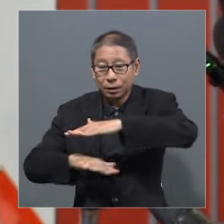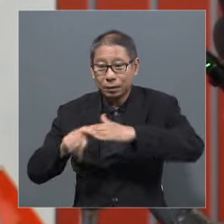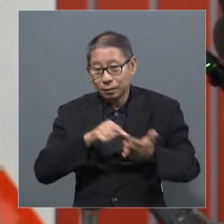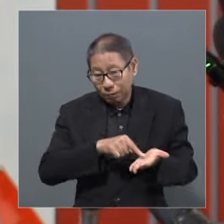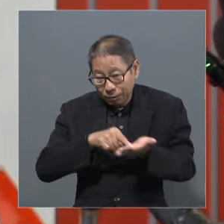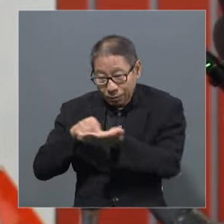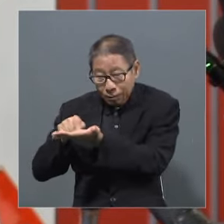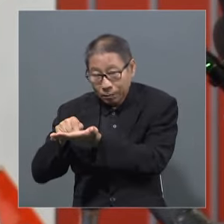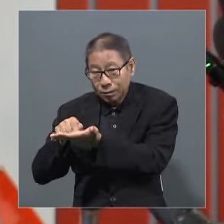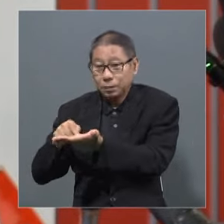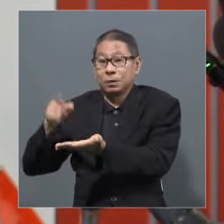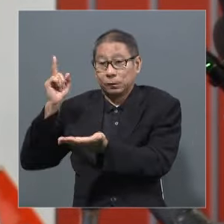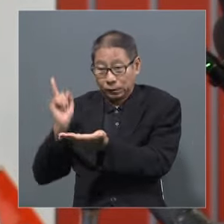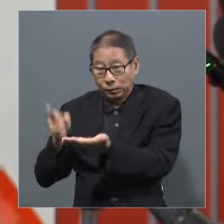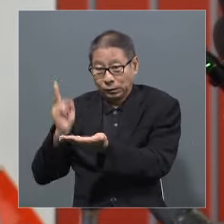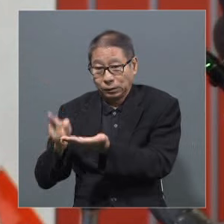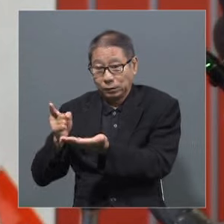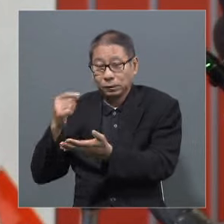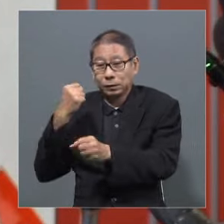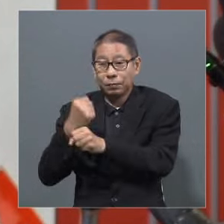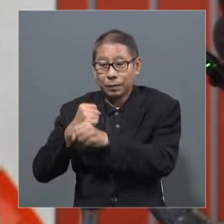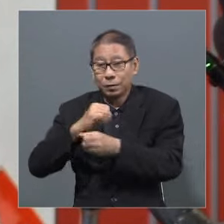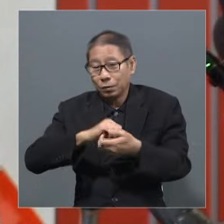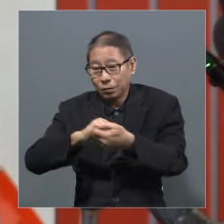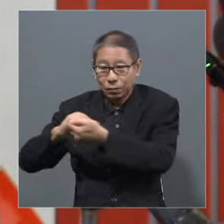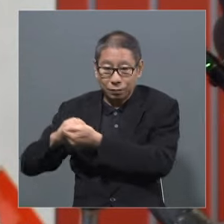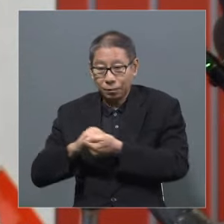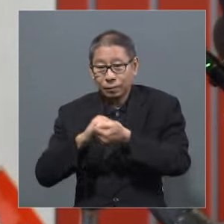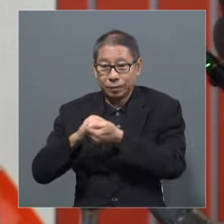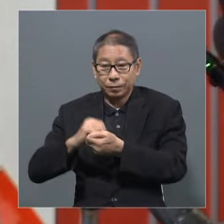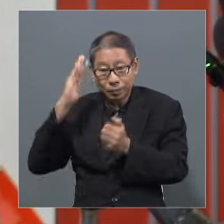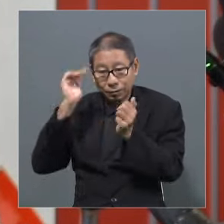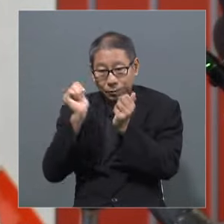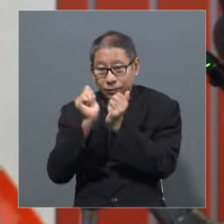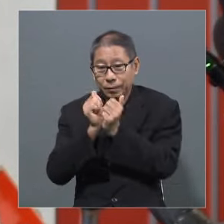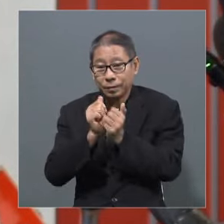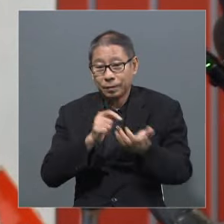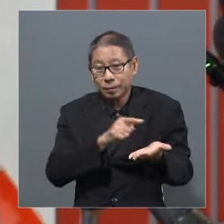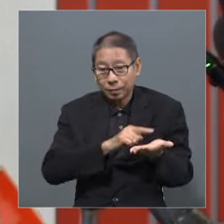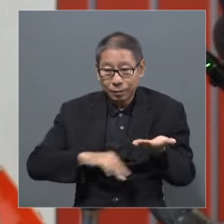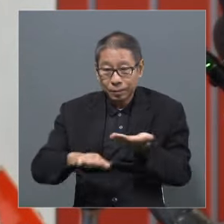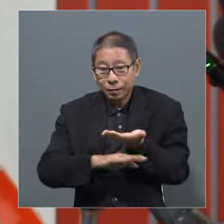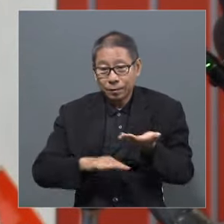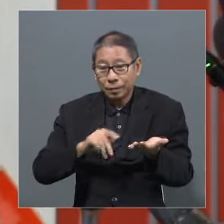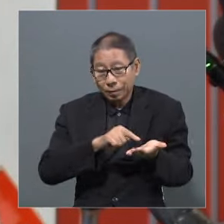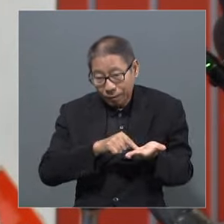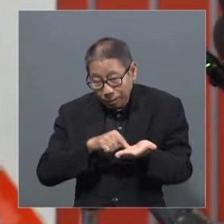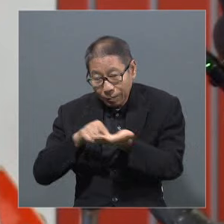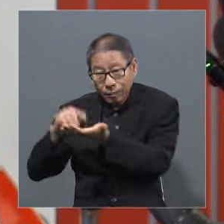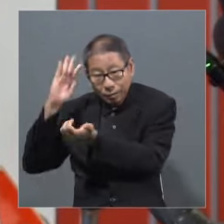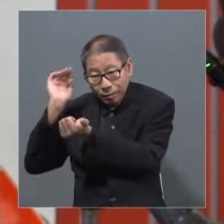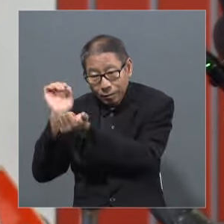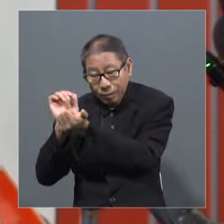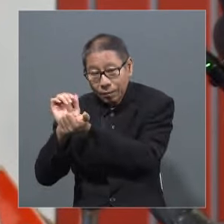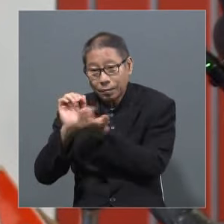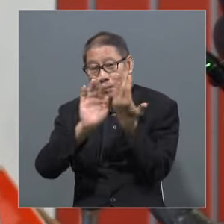ข้อมูลจริงอที่ตนได้ทำงานร่วมกับสายตำรวจนะคะที่นำข้อมูลมาให้ตนก็จะนำหลักฐานเหล่านี้แหละมาให้ตำรวจพร้อมกับเปรียบ